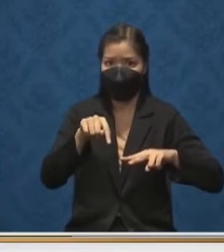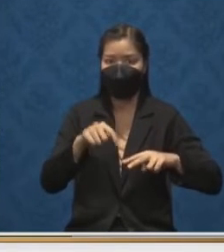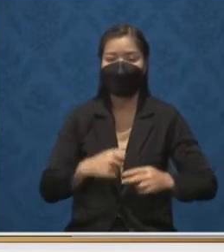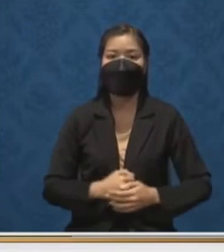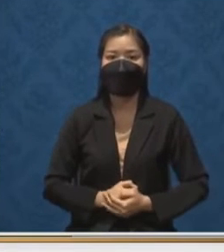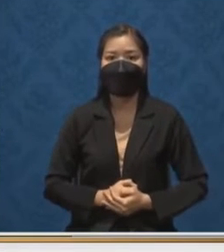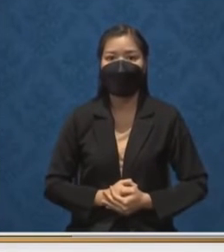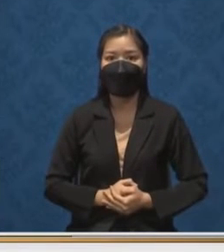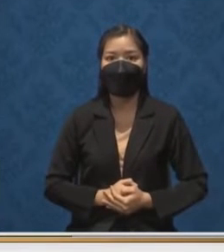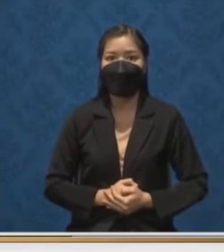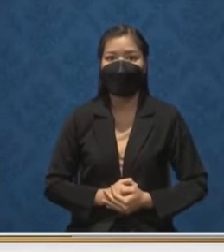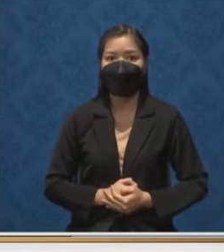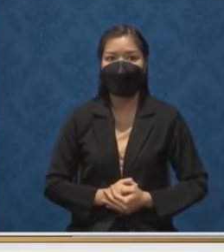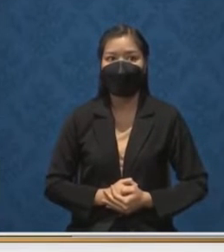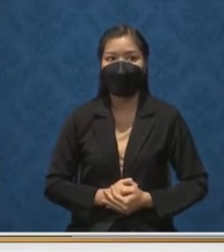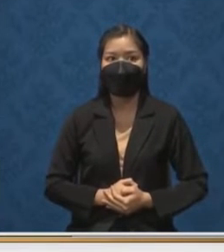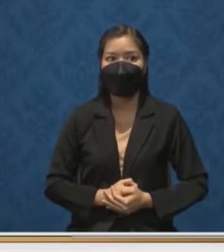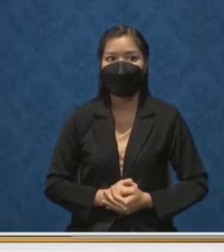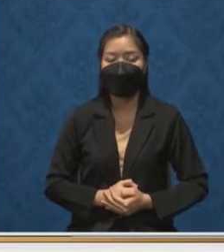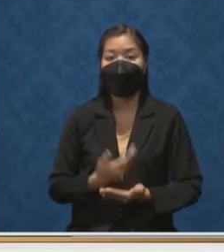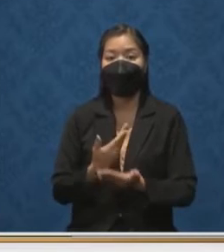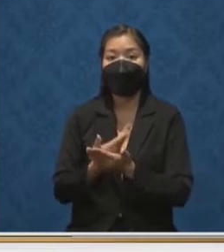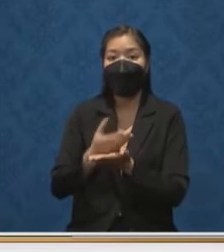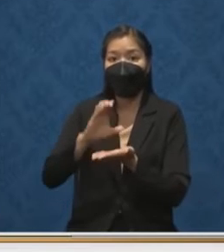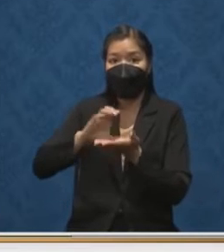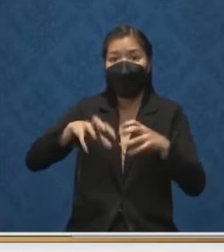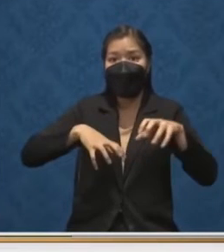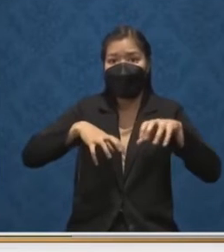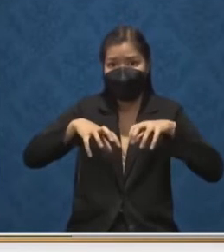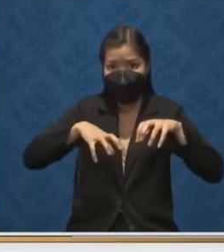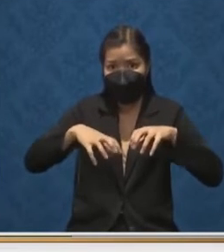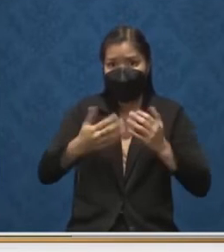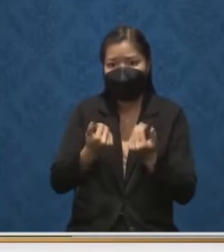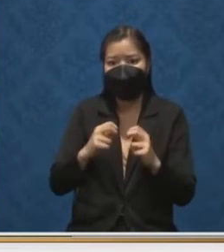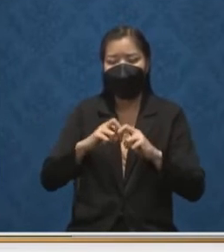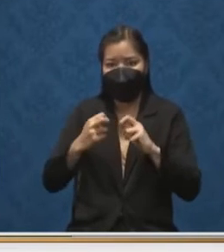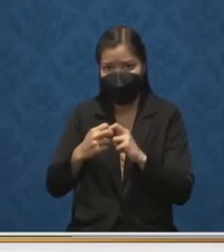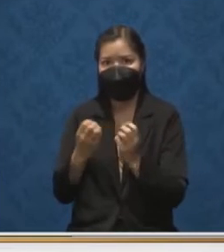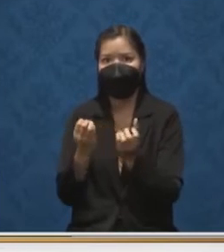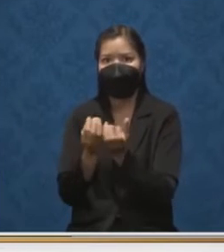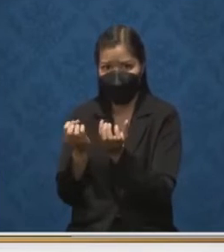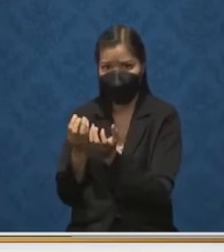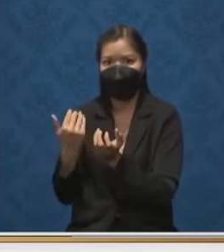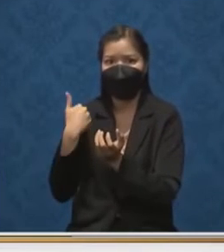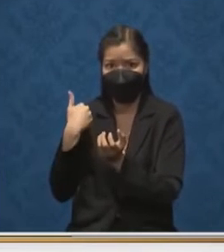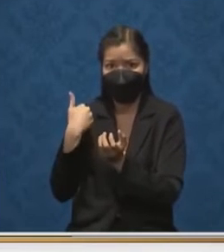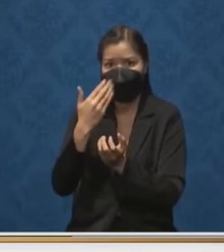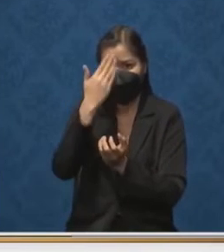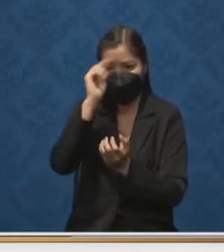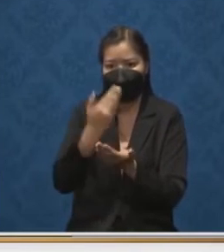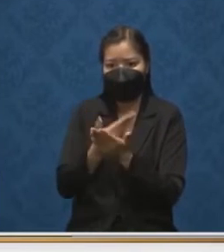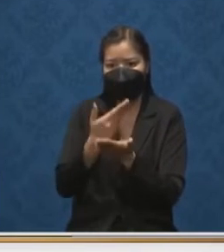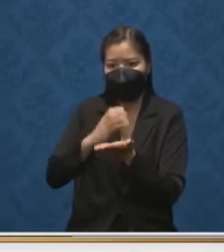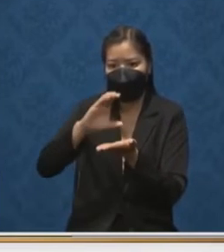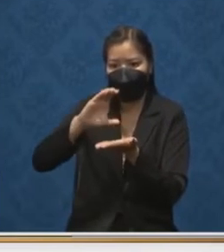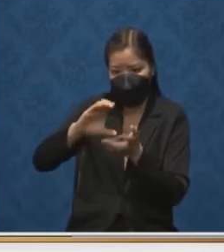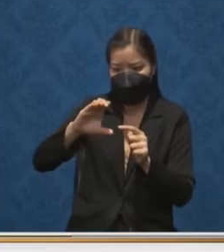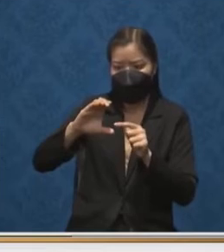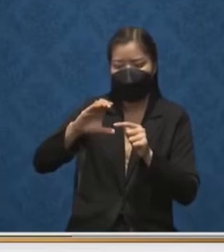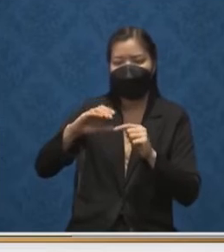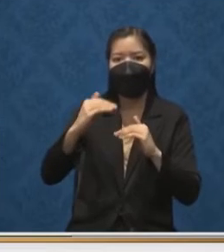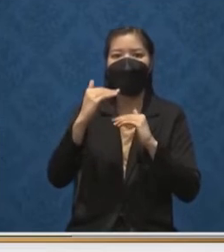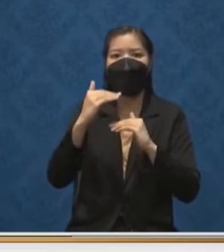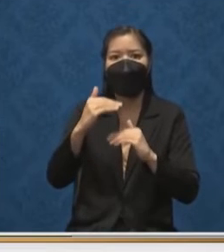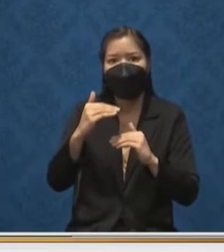การจัดทำงบประมาณเนี่ยเกิดขึ้นแล้วเพราะว่าเงินเนี่ยมันจะมีข้อจำกัดมากขึ้นนะครับวิธีการก็คือต้องมีการลดความซับ